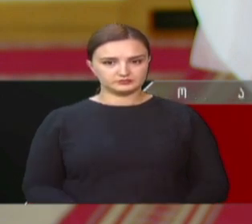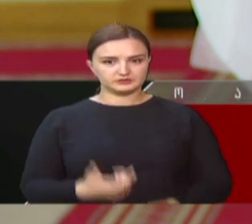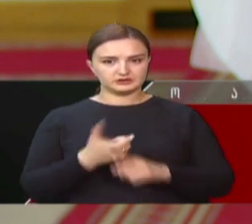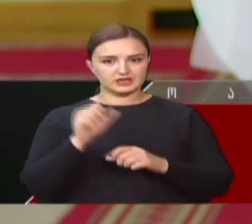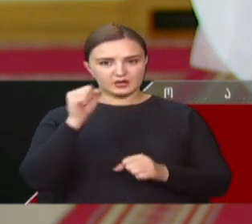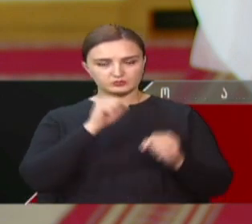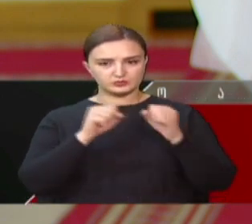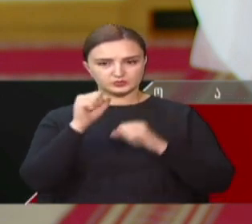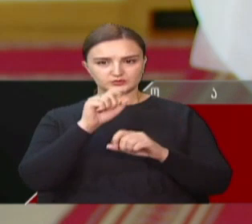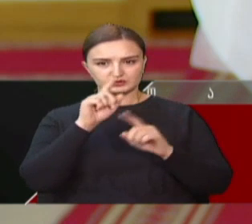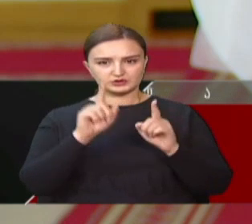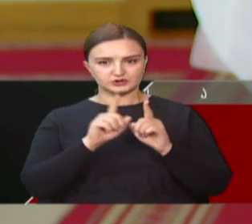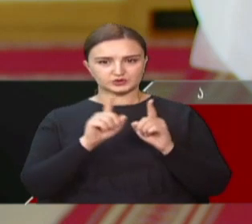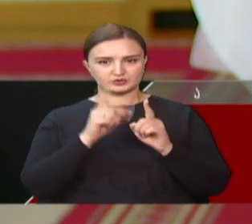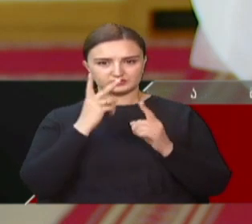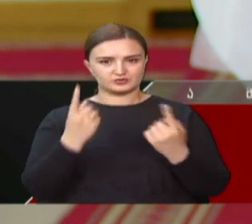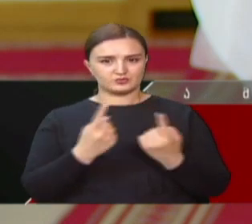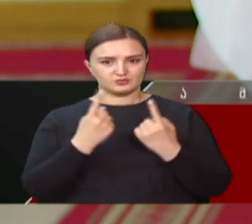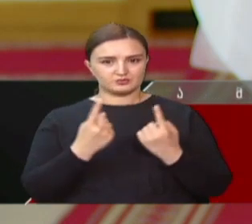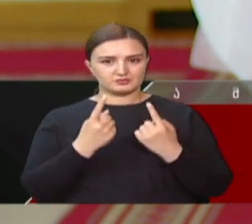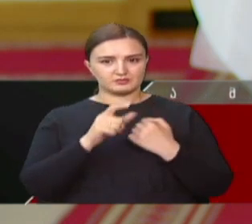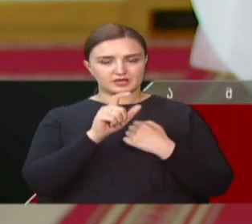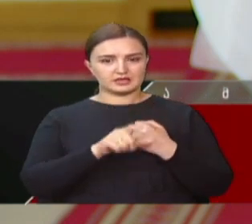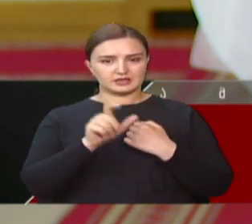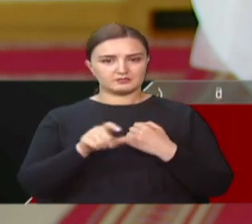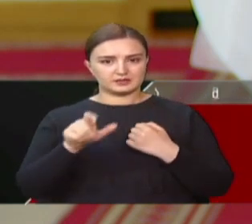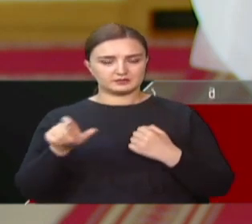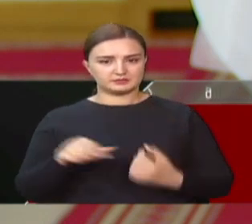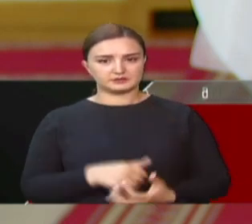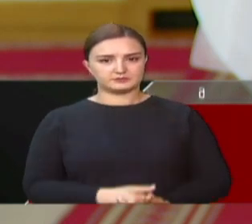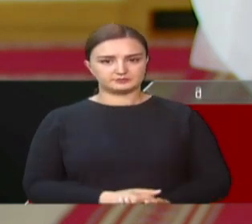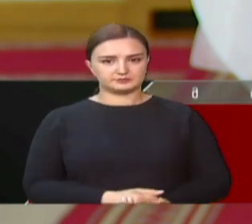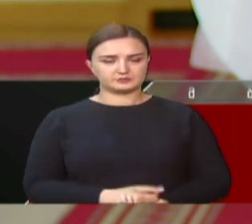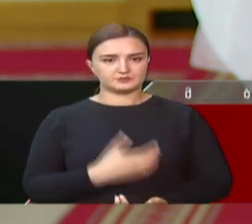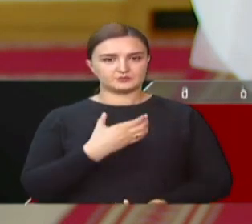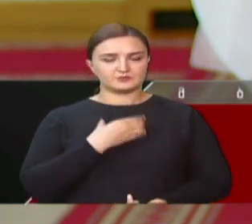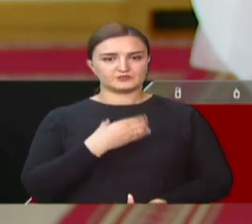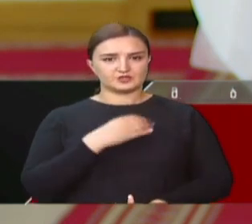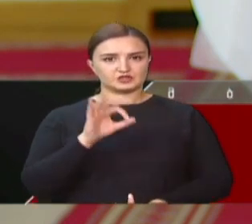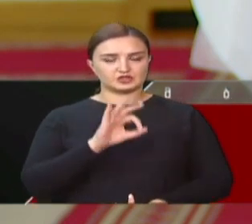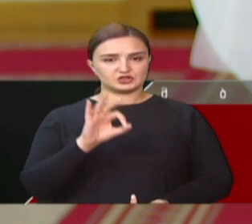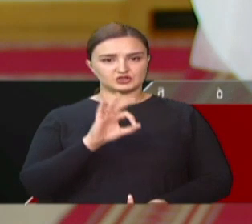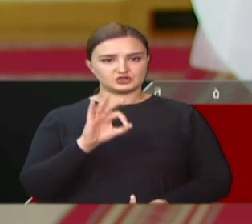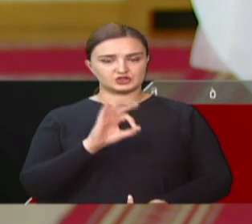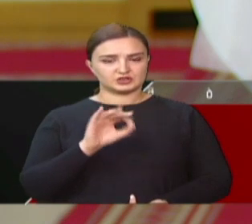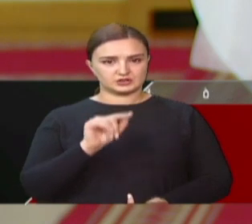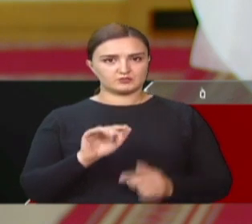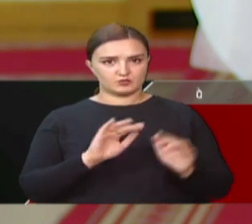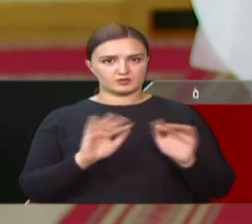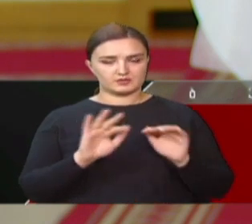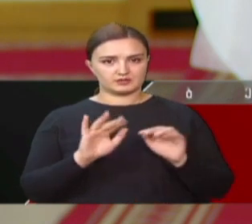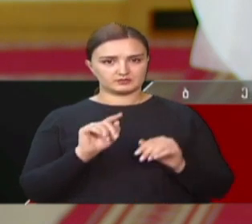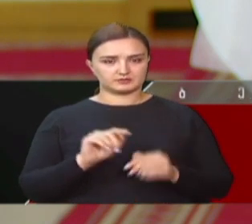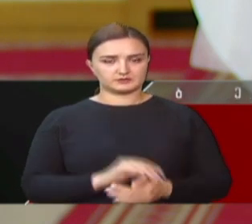ძალიან ესეთი თითქოს ზედაპირული, მაგრამ ეს ადამიანების რაღაც შიშზე, ქვეცნობიერ შიშებზე მოქმედებს, ხო, ეს